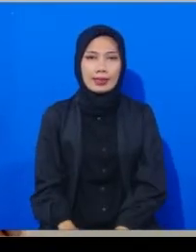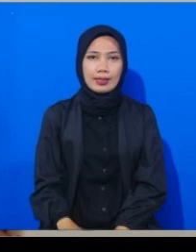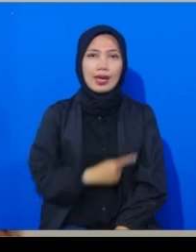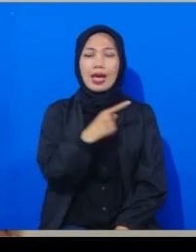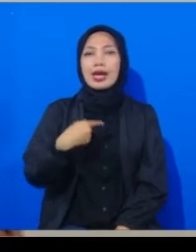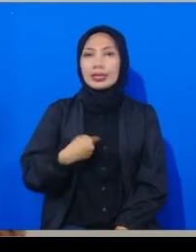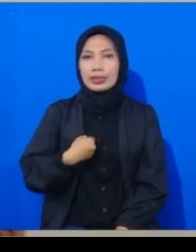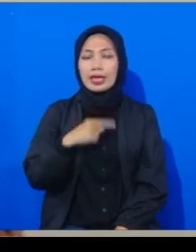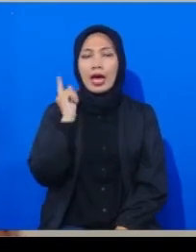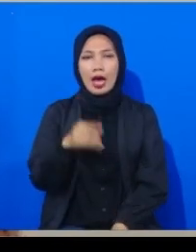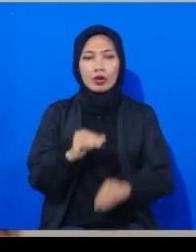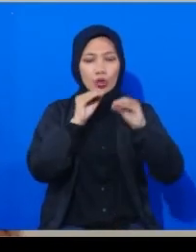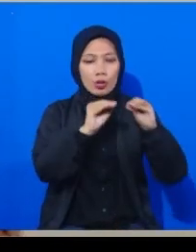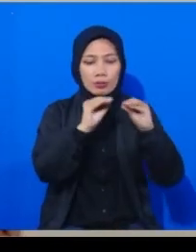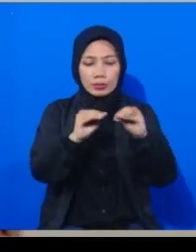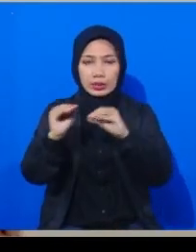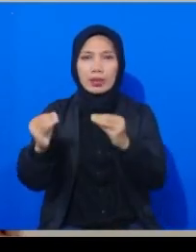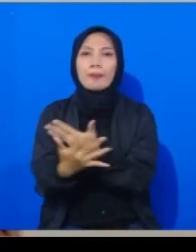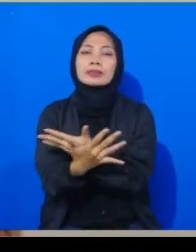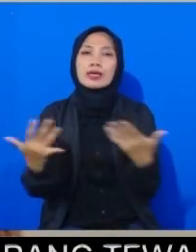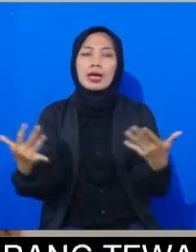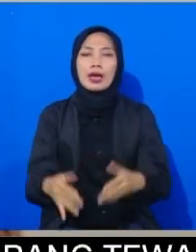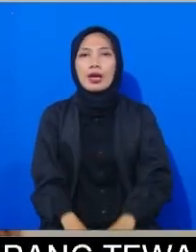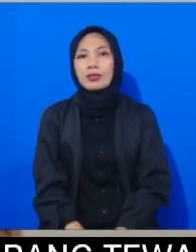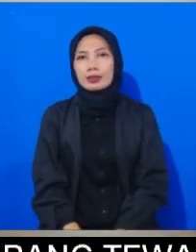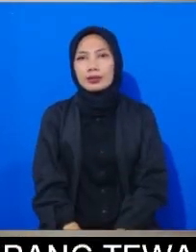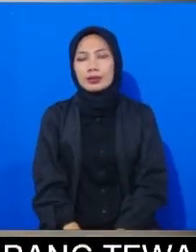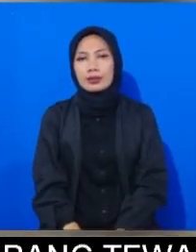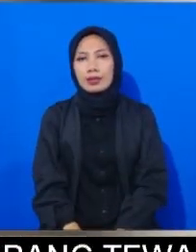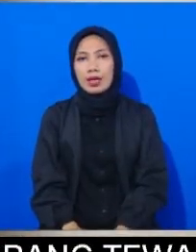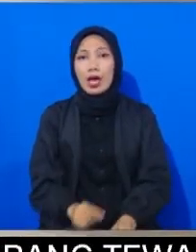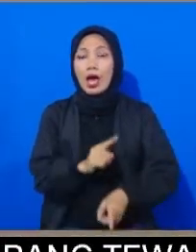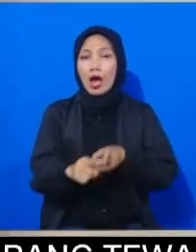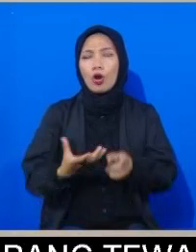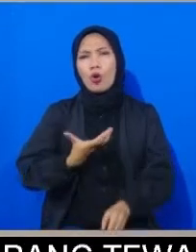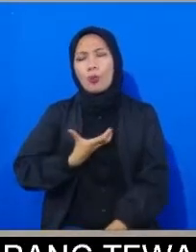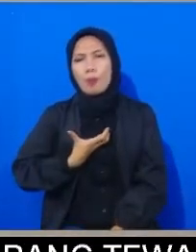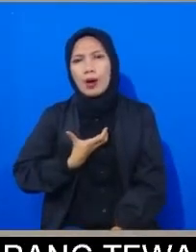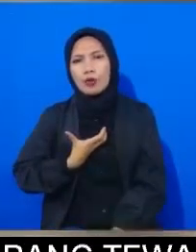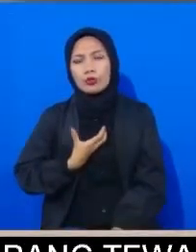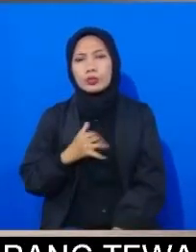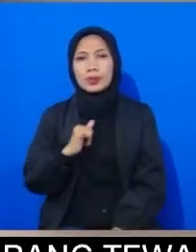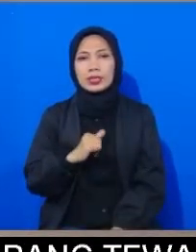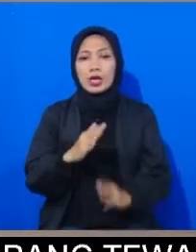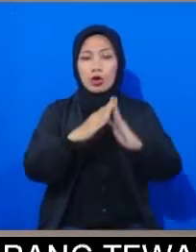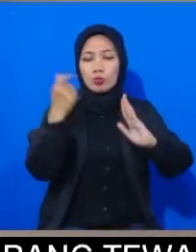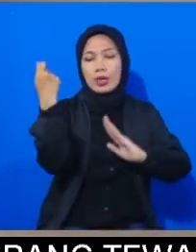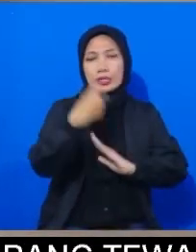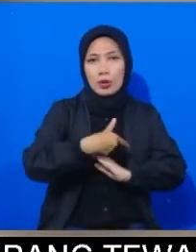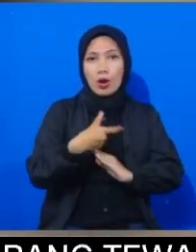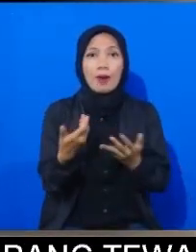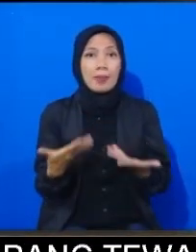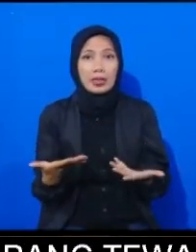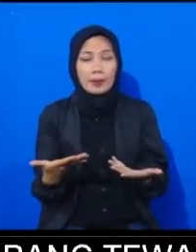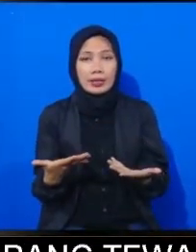masyarakat. Jadi masyarakat yang harus diedukasi supaya kalau memang mereka kos boleh ya diperbolehkan seperti apa, ya kan kalau